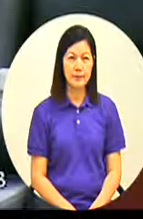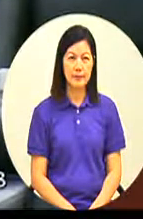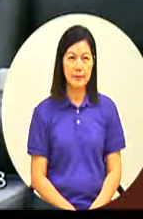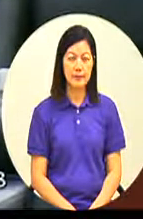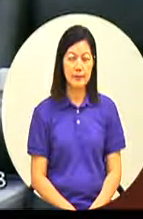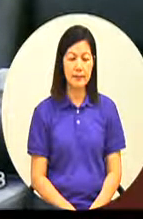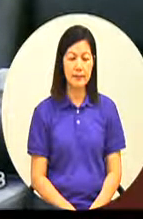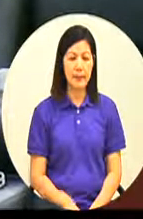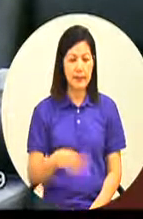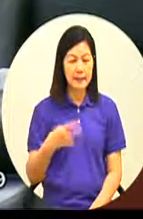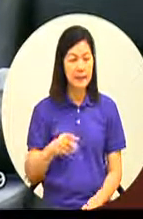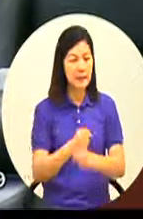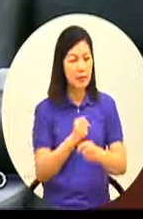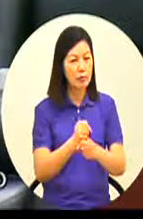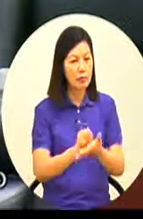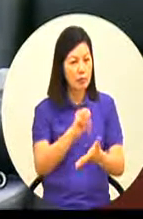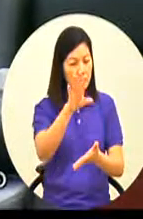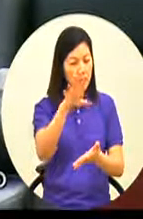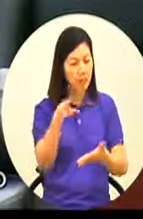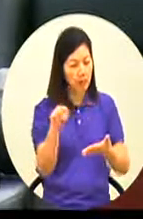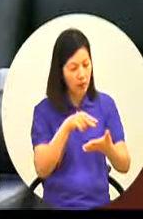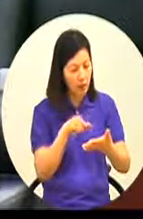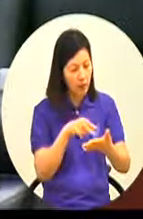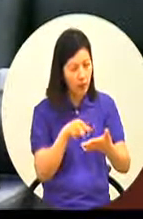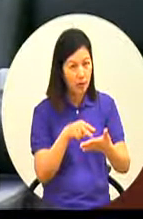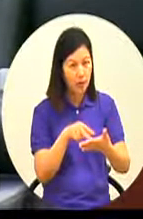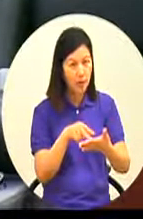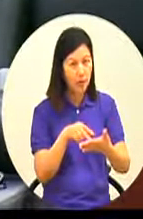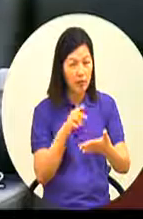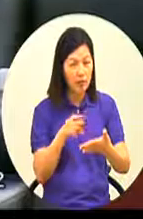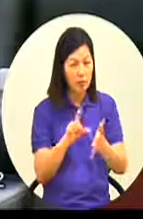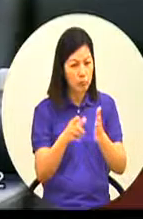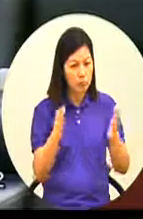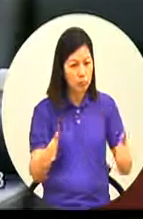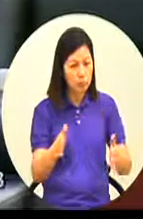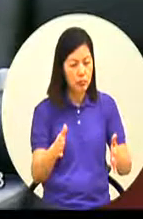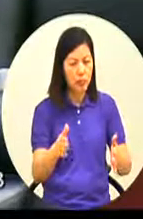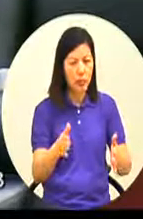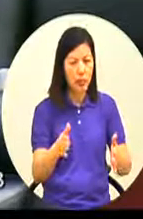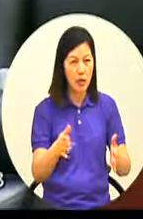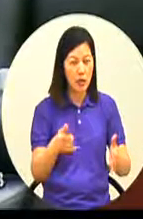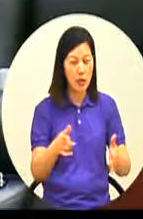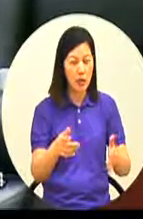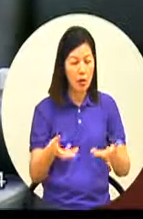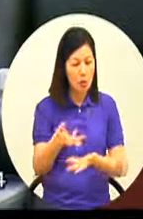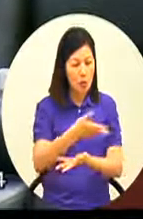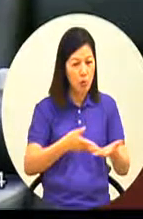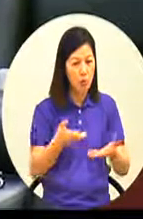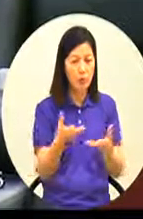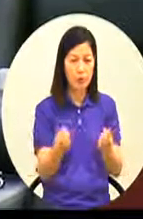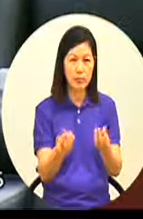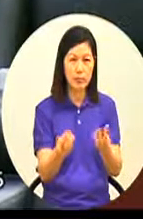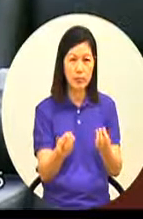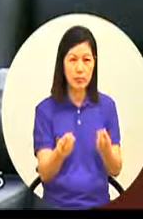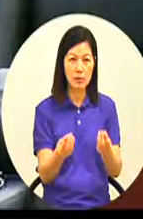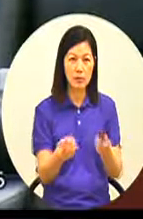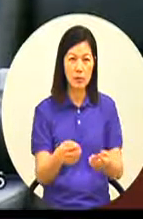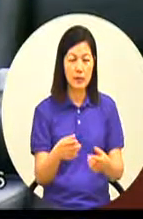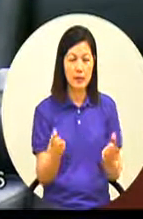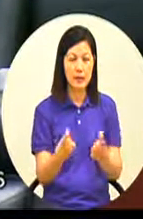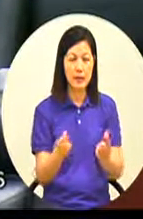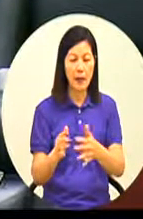业务报告里面还有看到哦，我们的有一段时间没有互动的哦，像我们美国